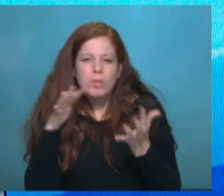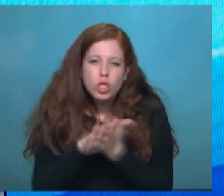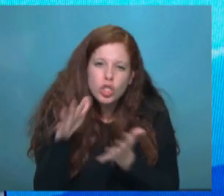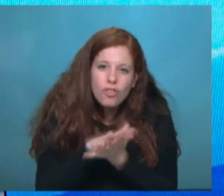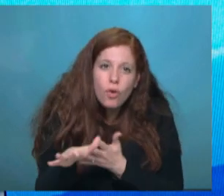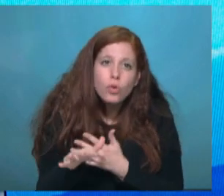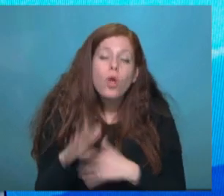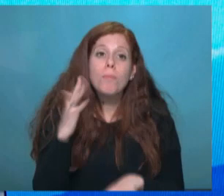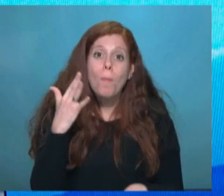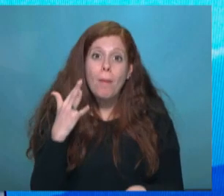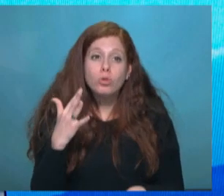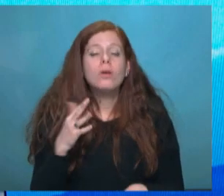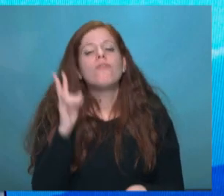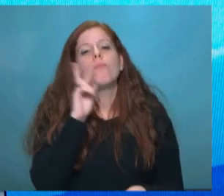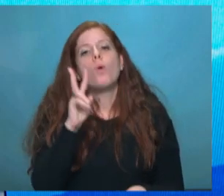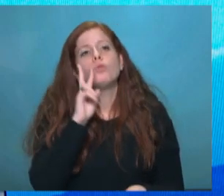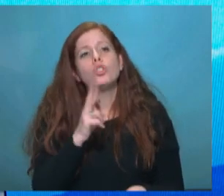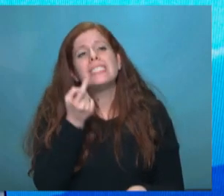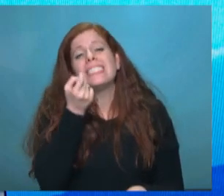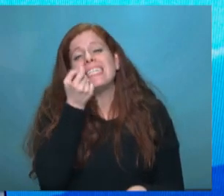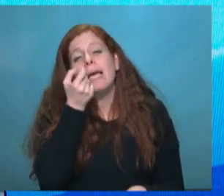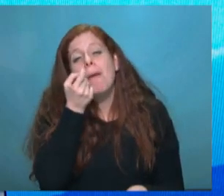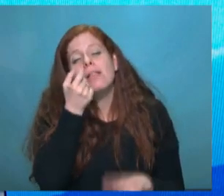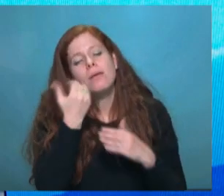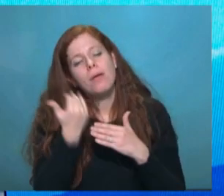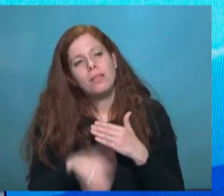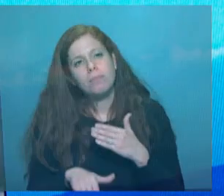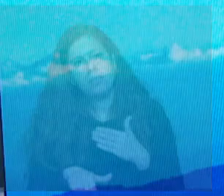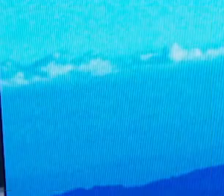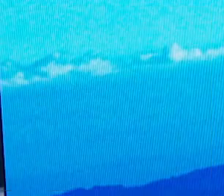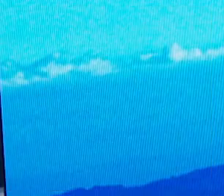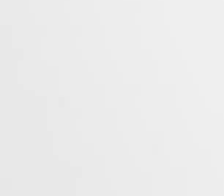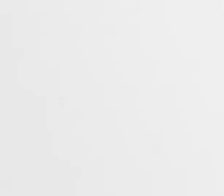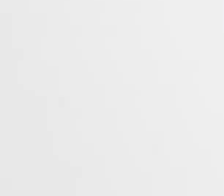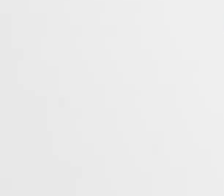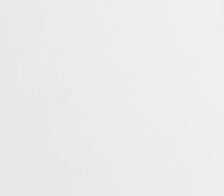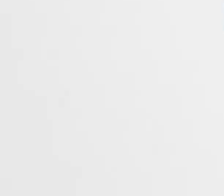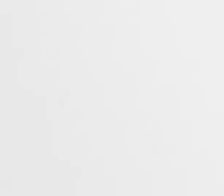ביום חמישי, וביום שישי זה כמעט, כמעט מסתיים. עד כאן, וערב טוב.